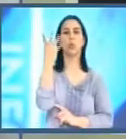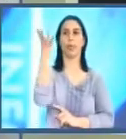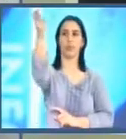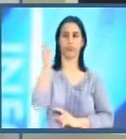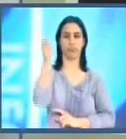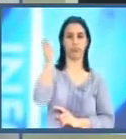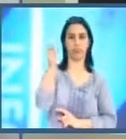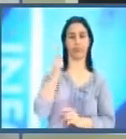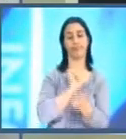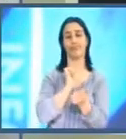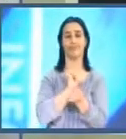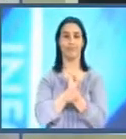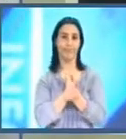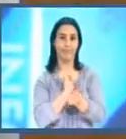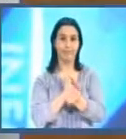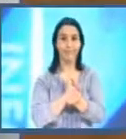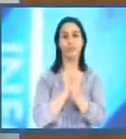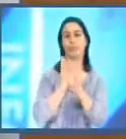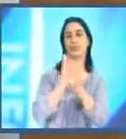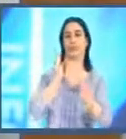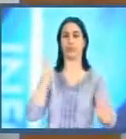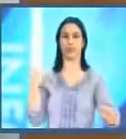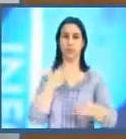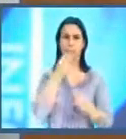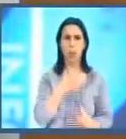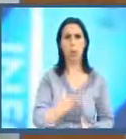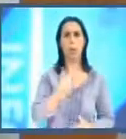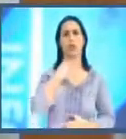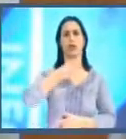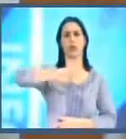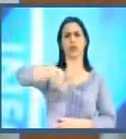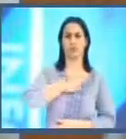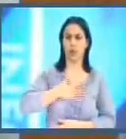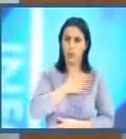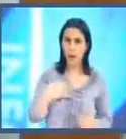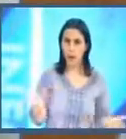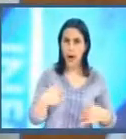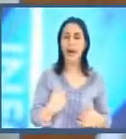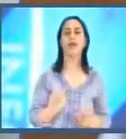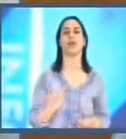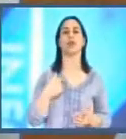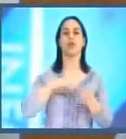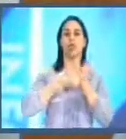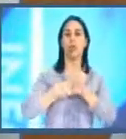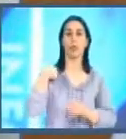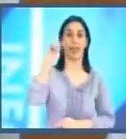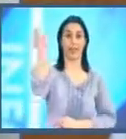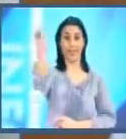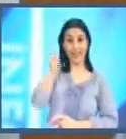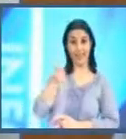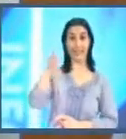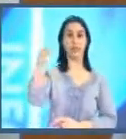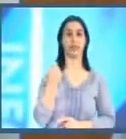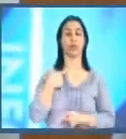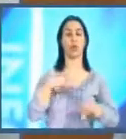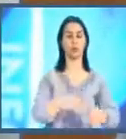torn. Es fan forces cues, a vegades les cues són molt incòmodes. Llavors, d'aquesta manera, traient un tiquet, l'usuari